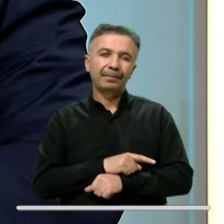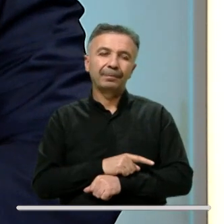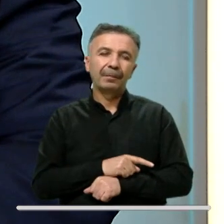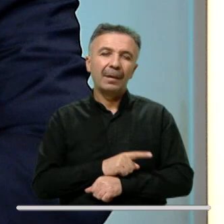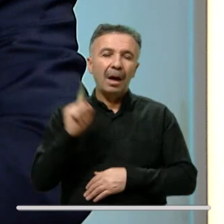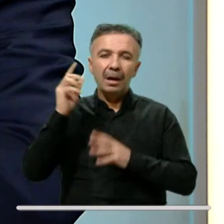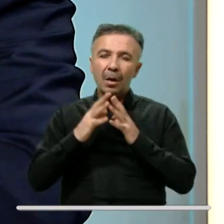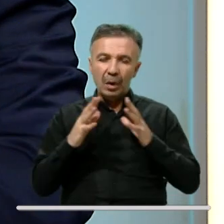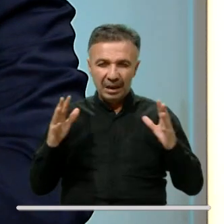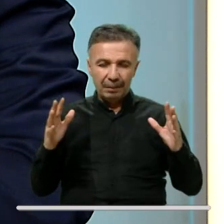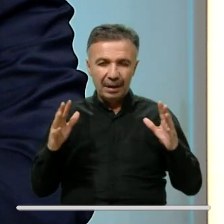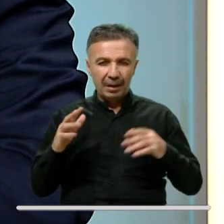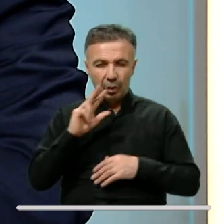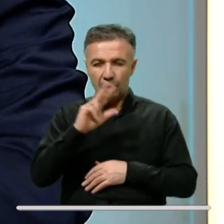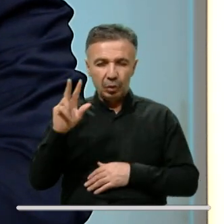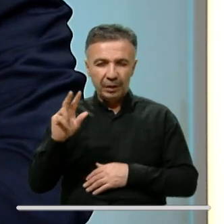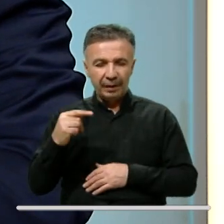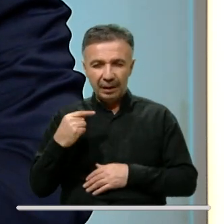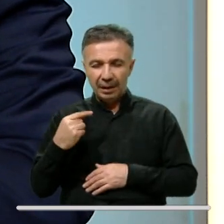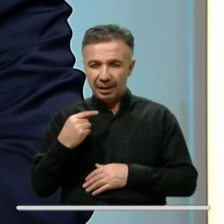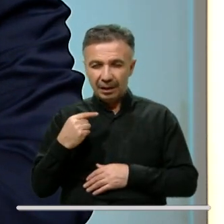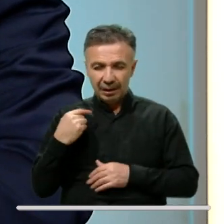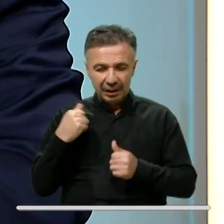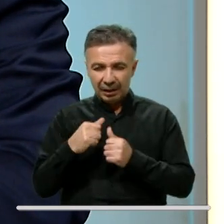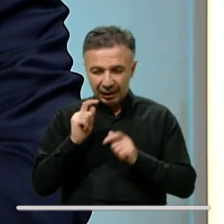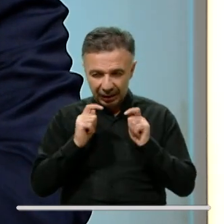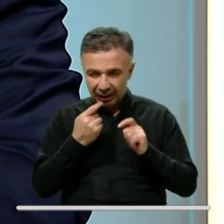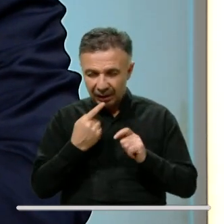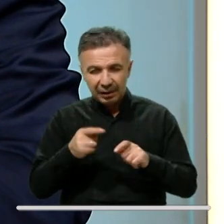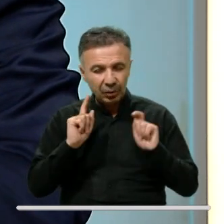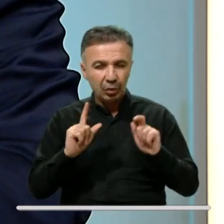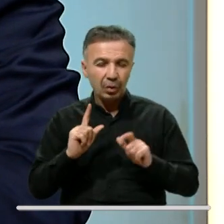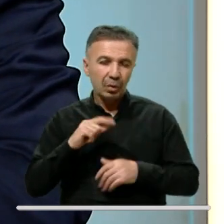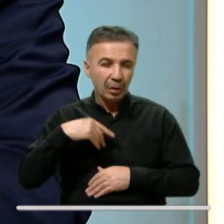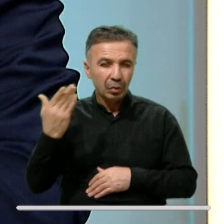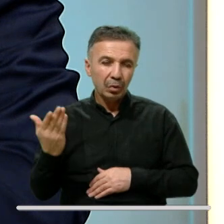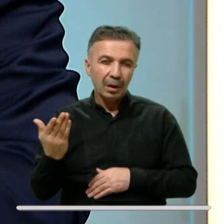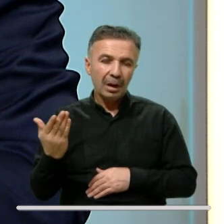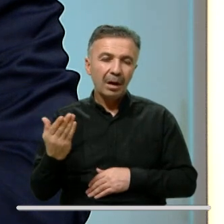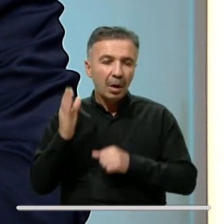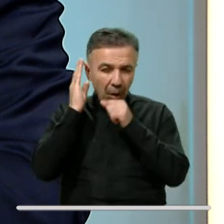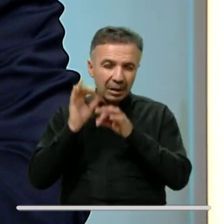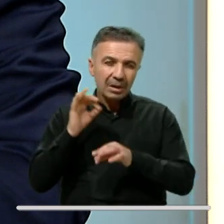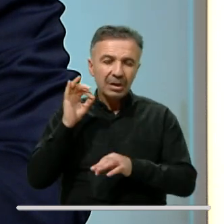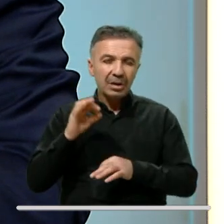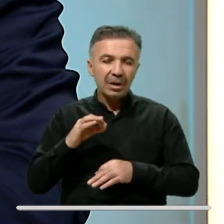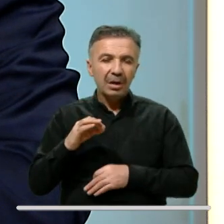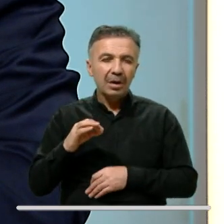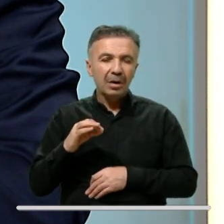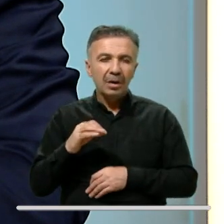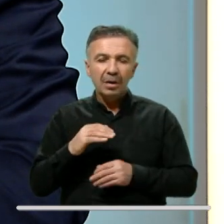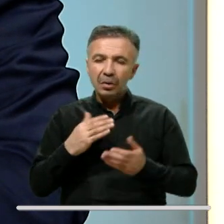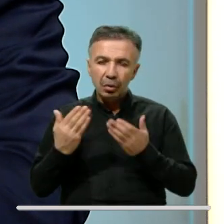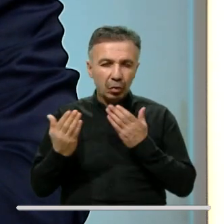Allahu Ekber 33 defa dedikten sonra müezzin yine ne yapıyor? La ilahe illallah vahdehu la şerike le okuyor ya